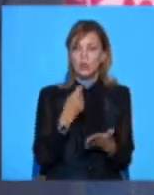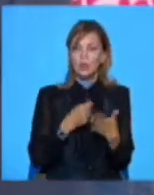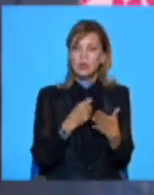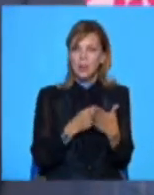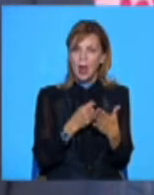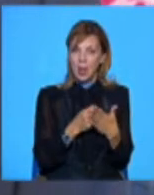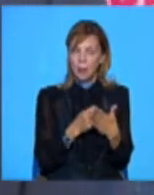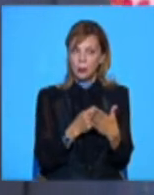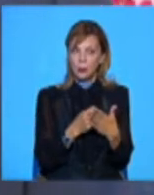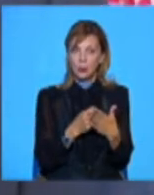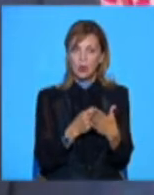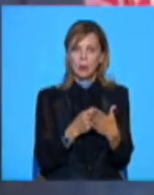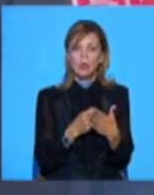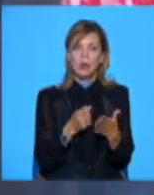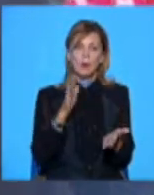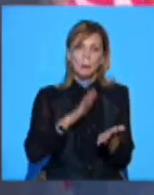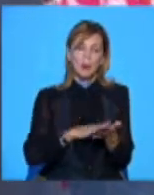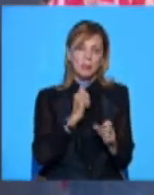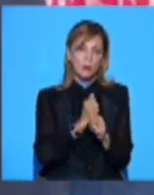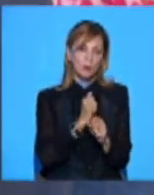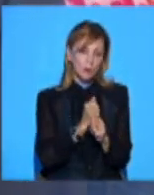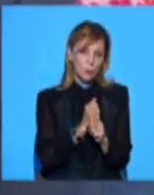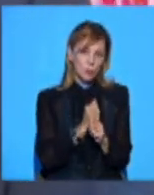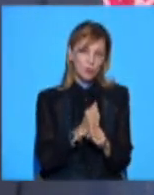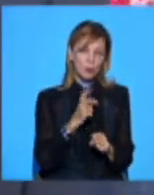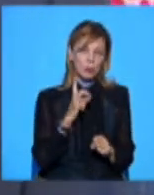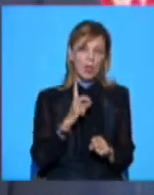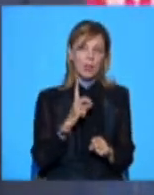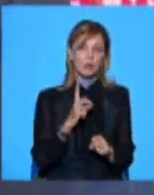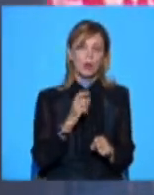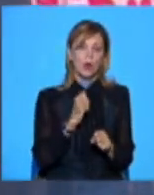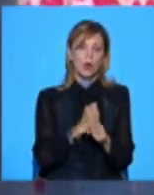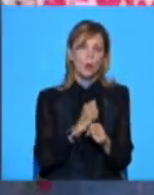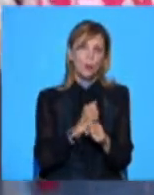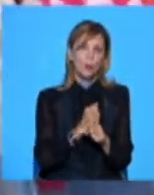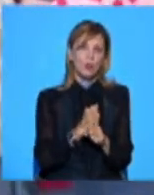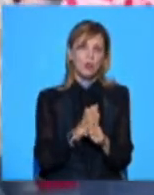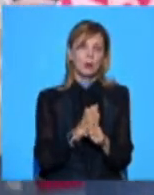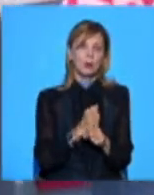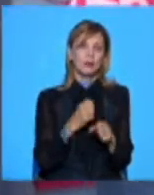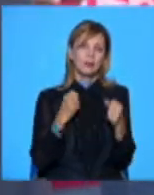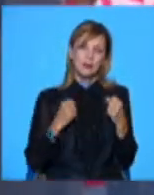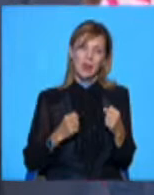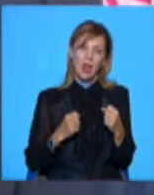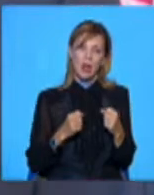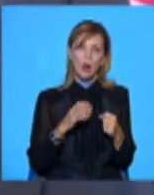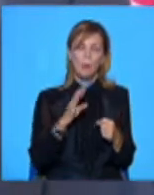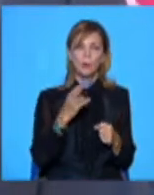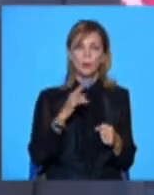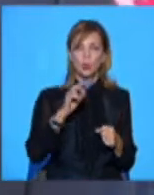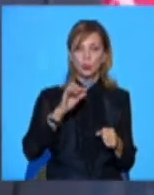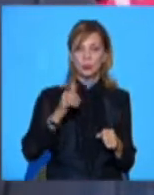salariu pe baza unei munci prestate, dar o muncă de execuție, cred eu, o muncă brută.